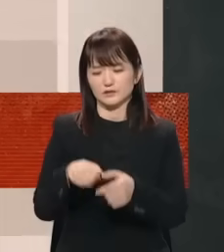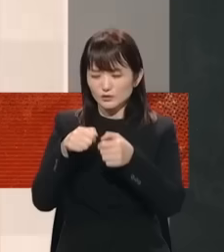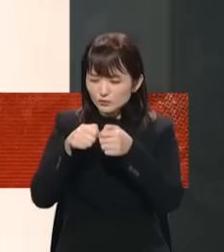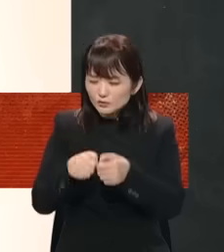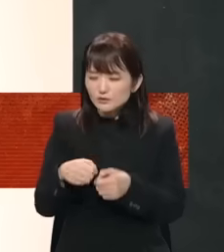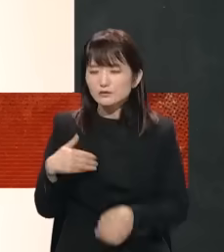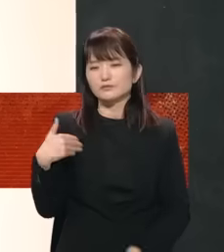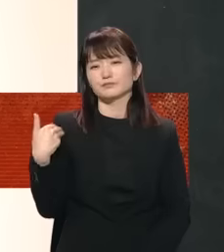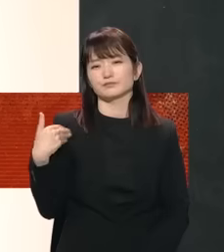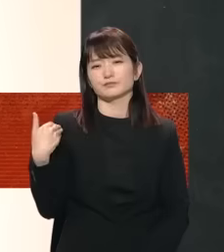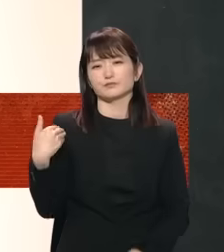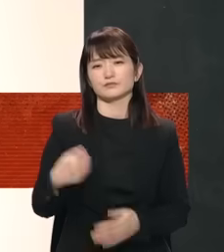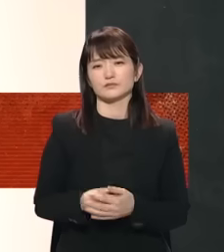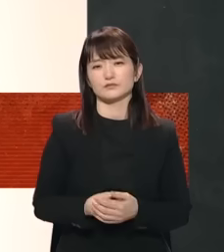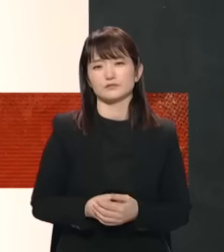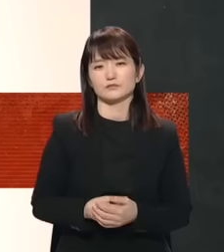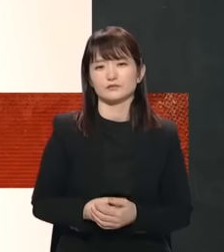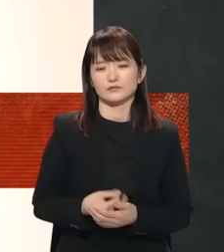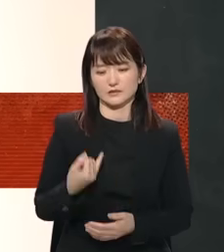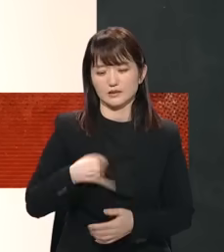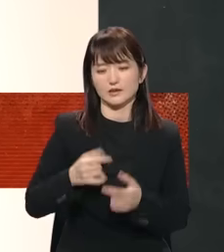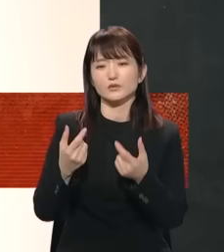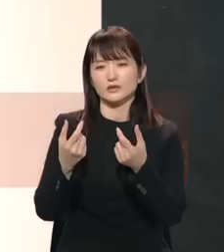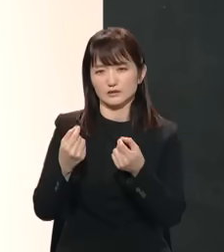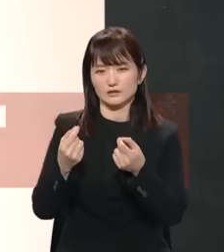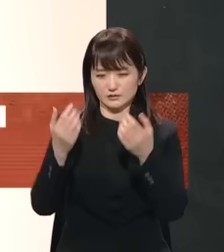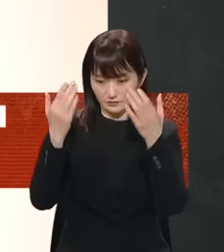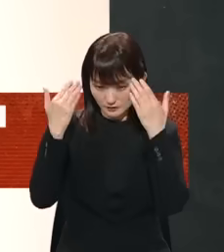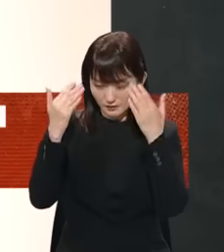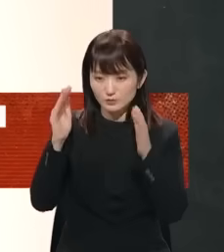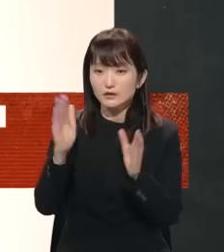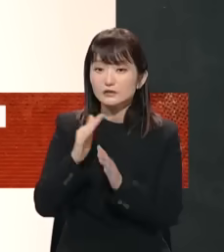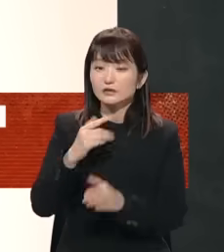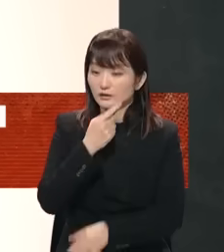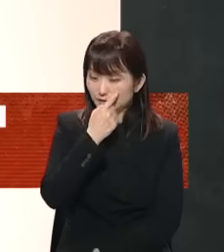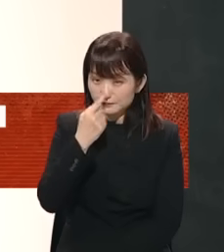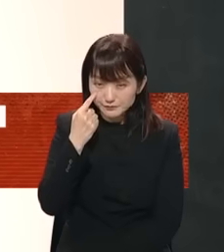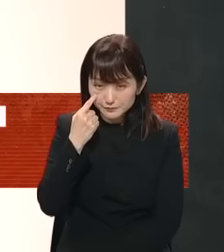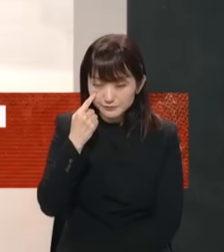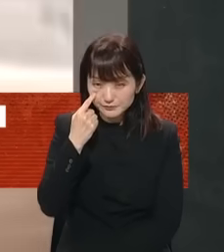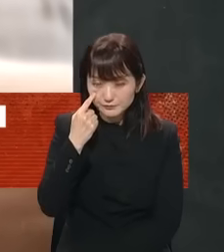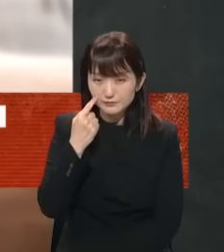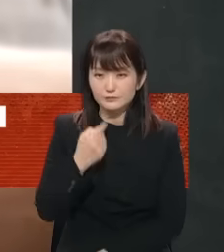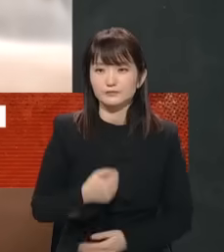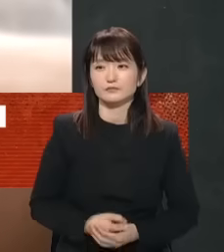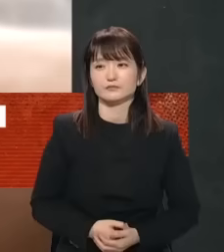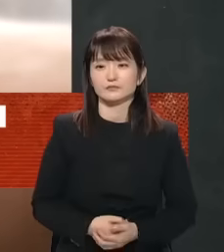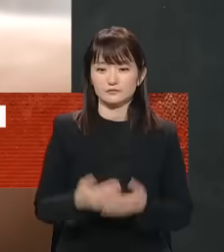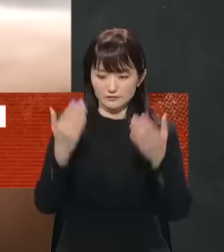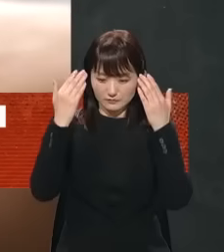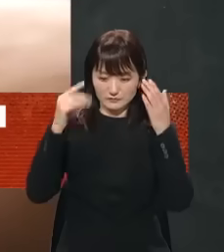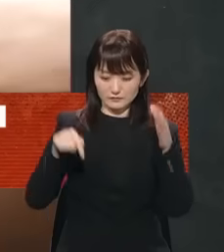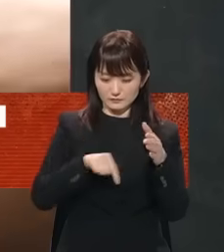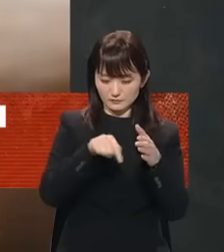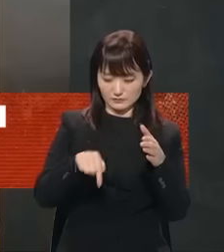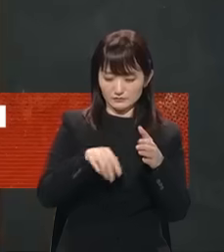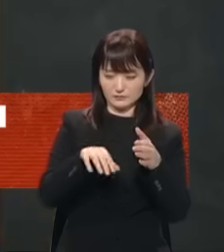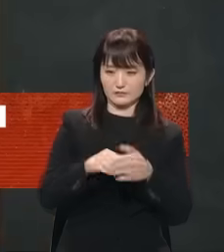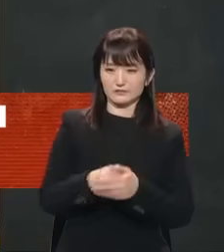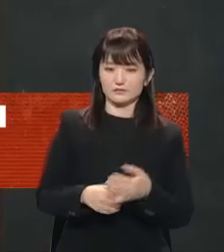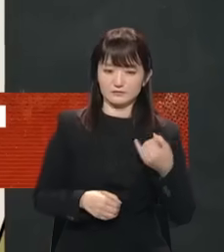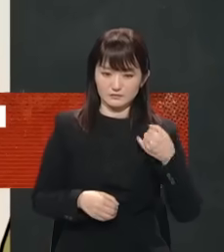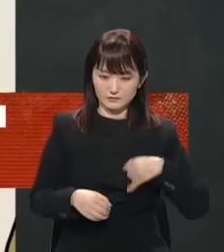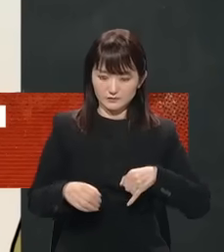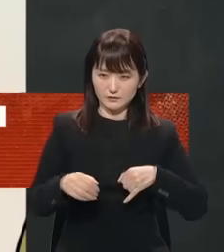거는 모르지만 같은 학교 학생이었다 거 어 확인을 시켰는데 결국은 학교 안에서 딸하고 마주치고